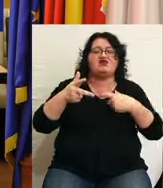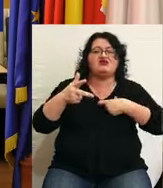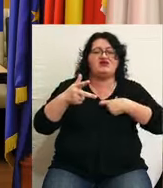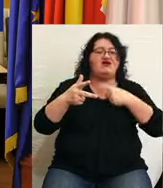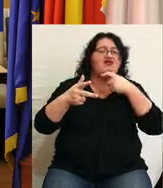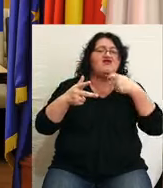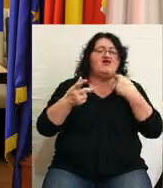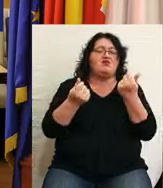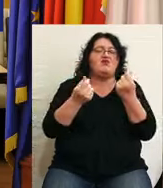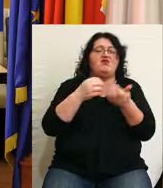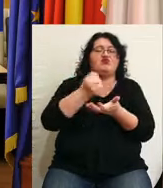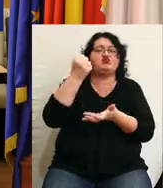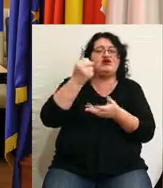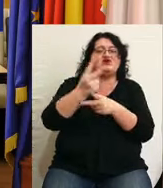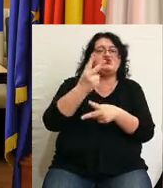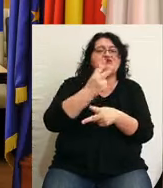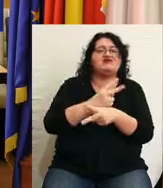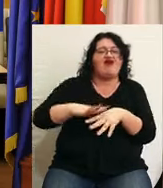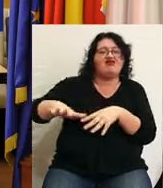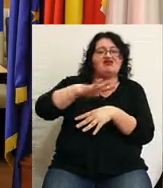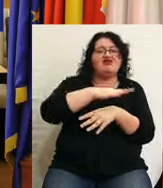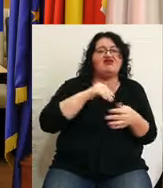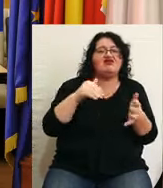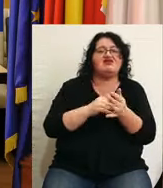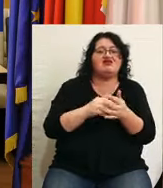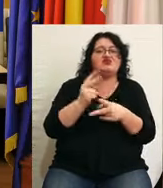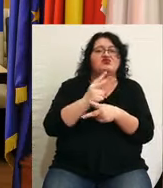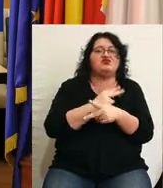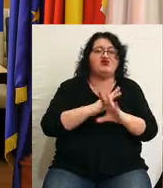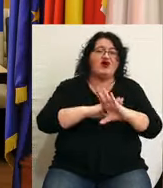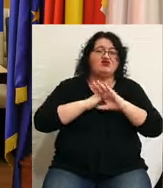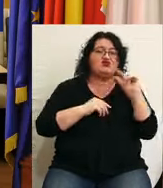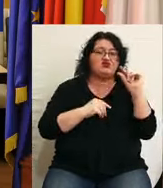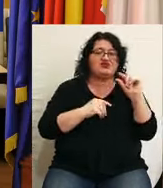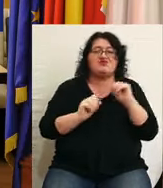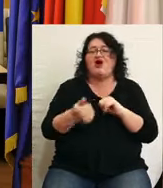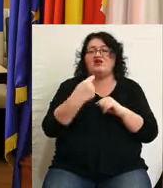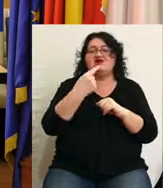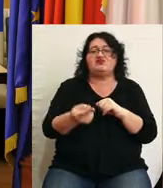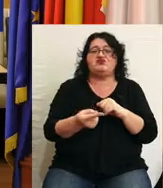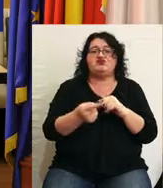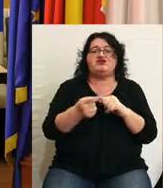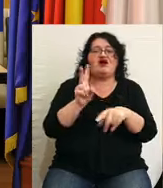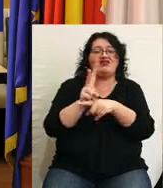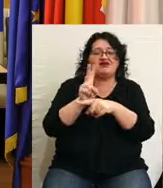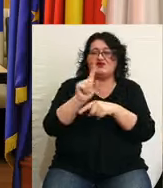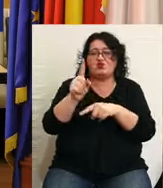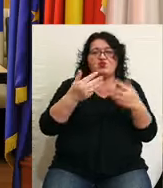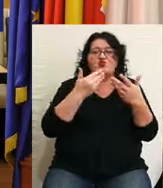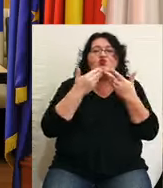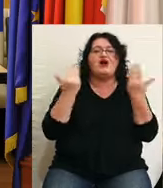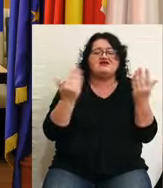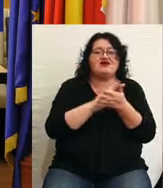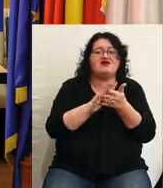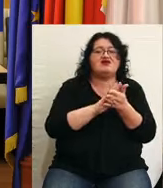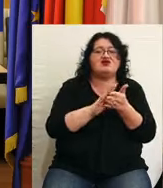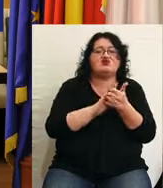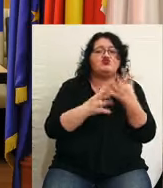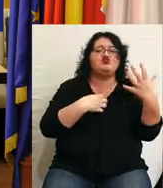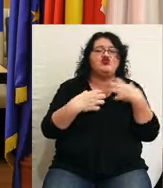acest mix de surse bugetare și trebuie să fie bugetul de stat. Încă o dată, subliniez, nu există niciun